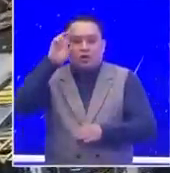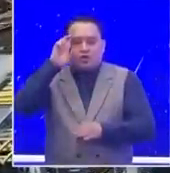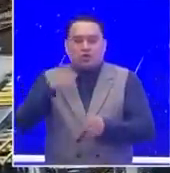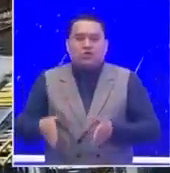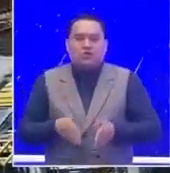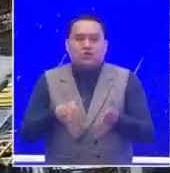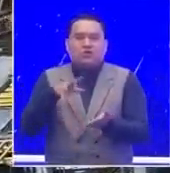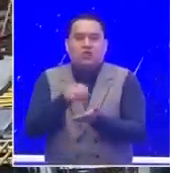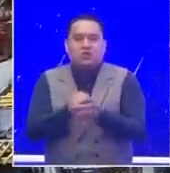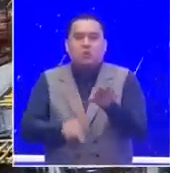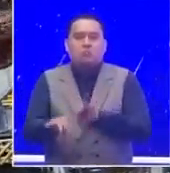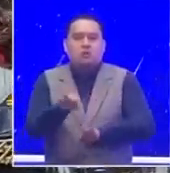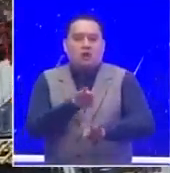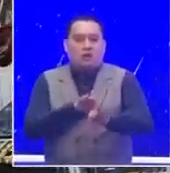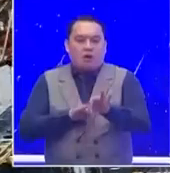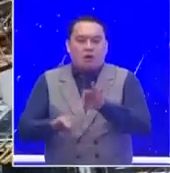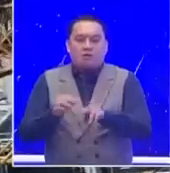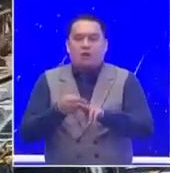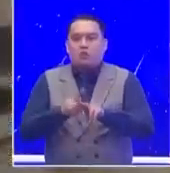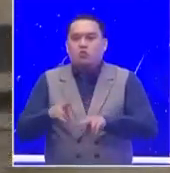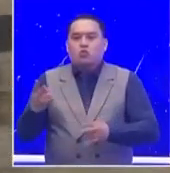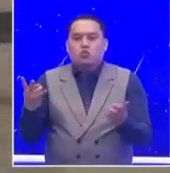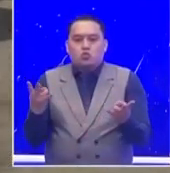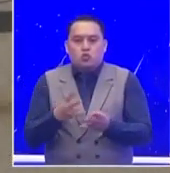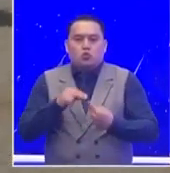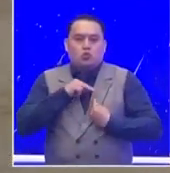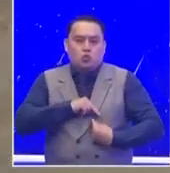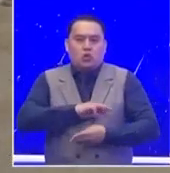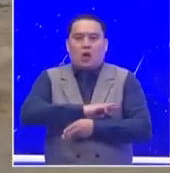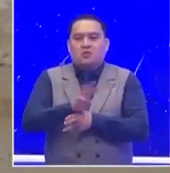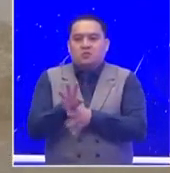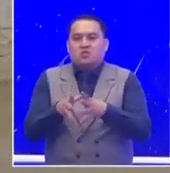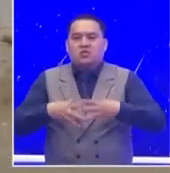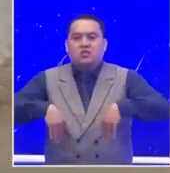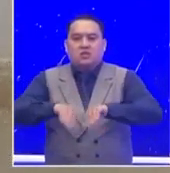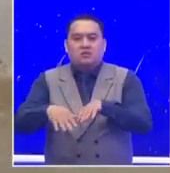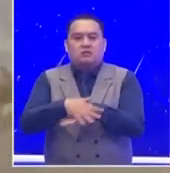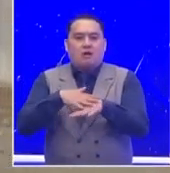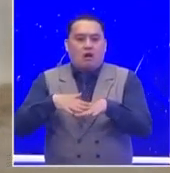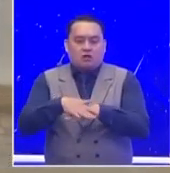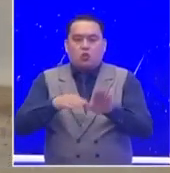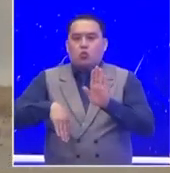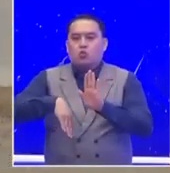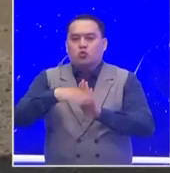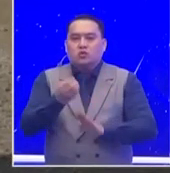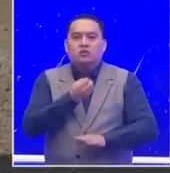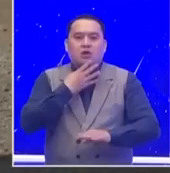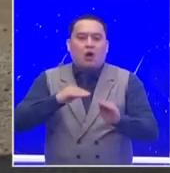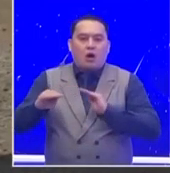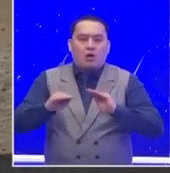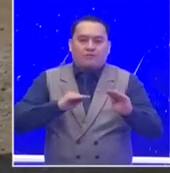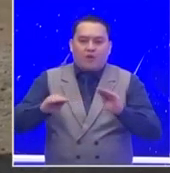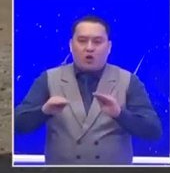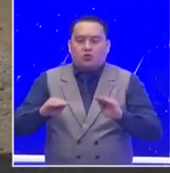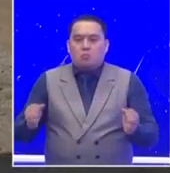занятости. Ее проекты должны стать эффективным инструментом по трудоустройству населения и улучшению инфраструктуры. Для этого даже